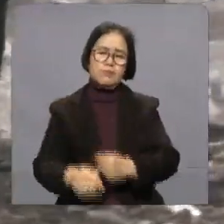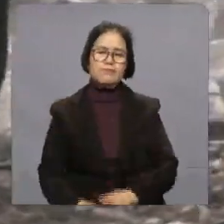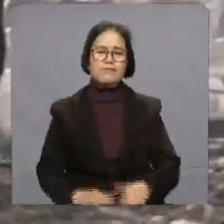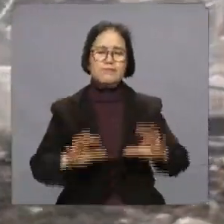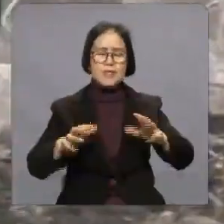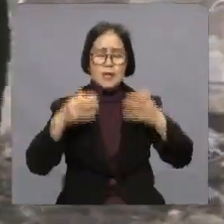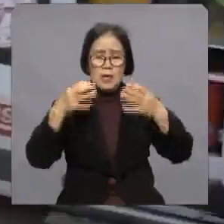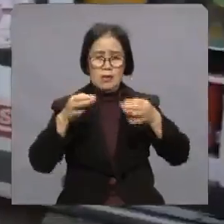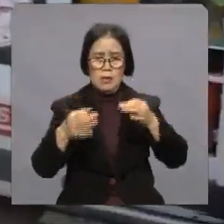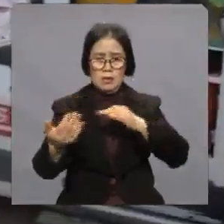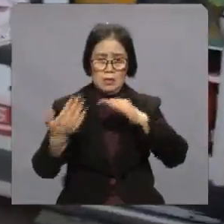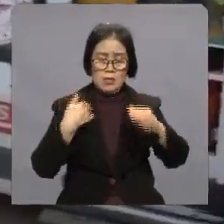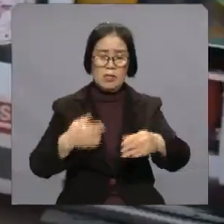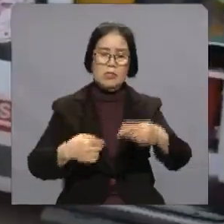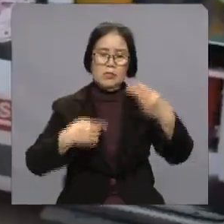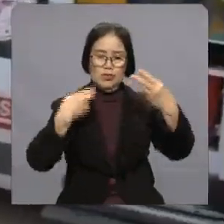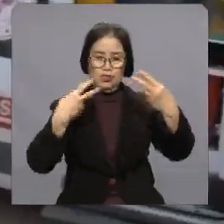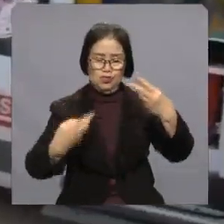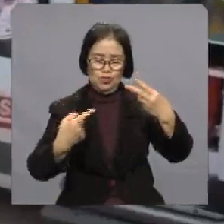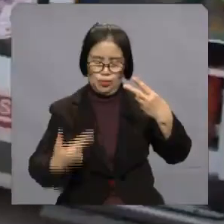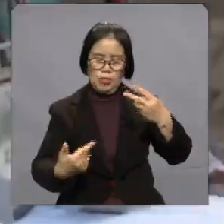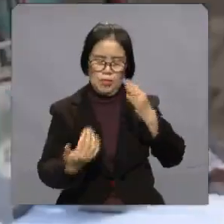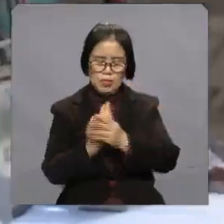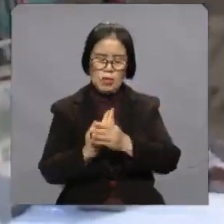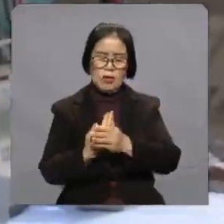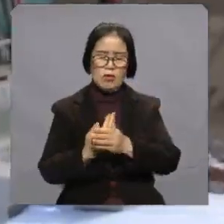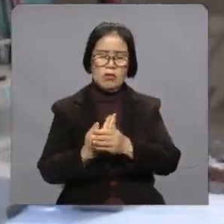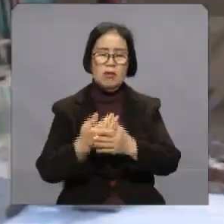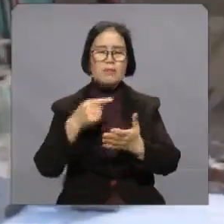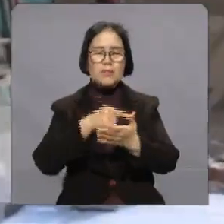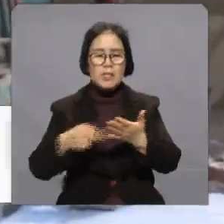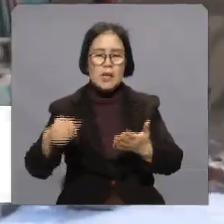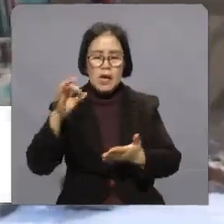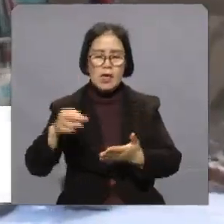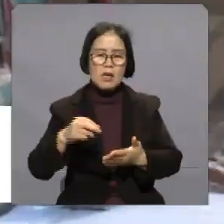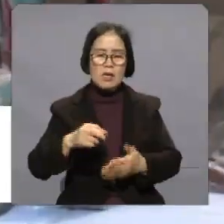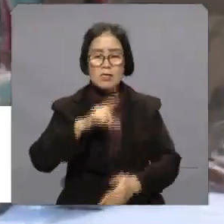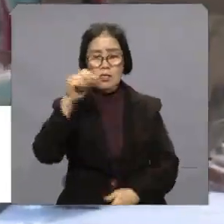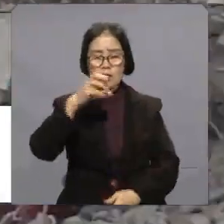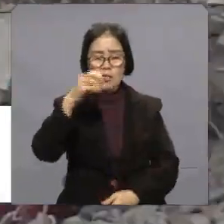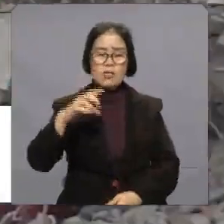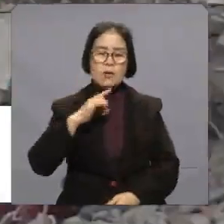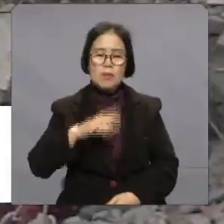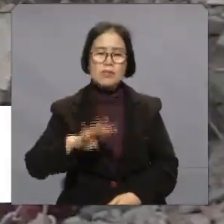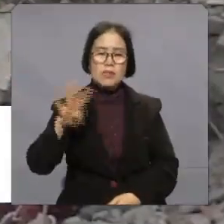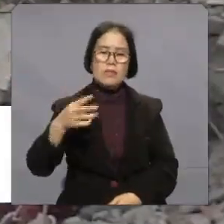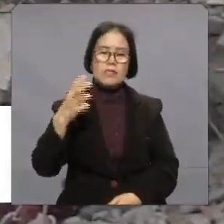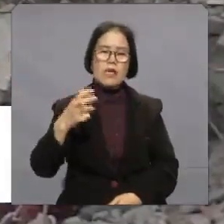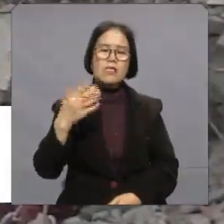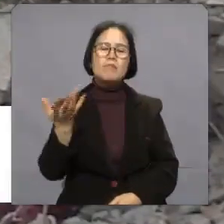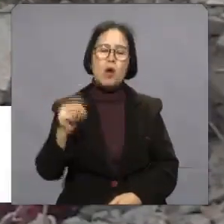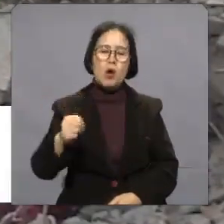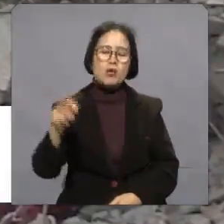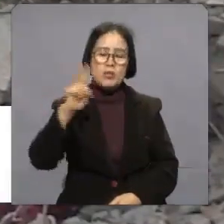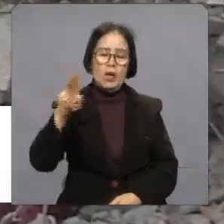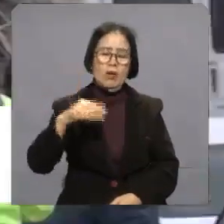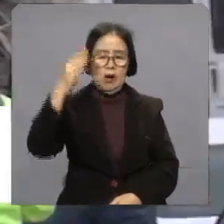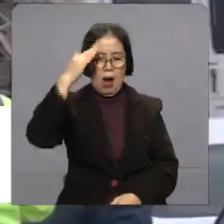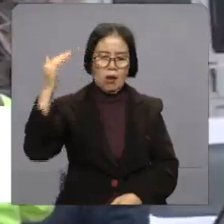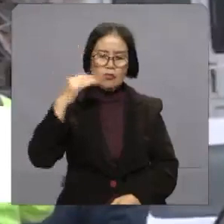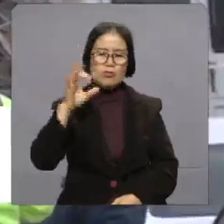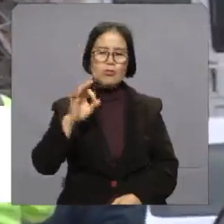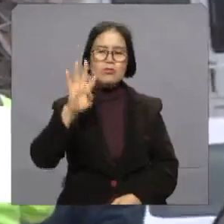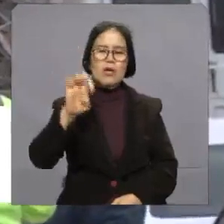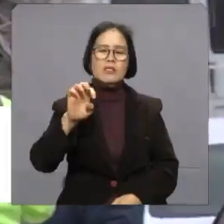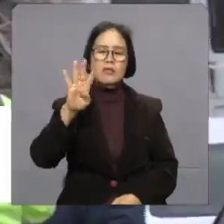세계은행은 앞서 지난 6일 발생한 강진으로 인한 물리적 피해액을 튀르키예에서만 340억 달러, 우리 돈 45조로